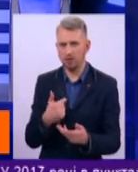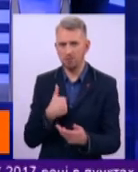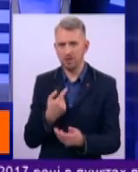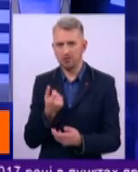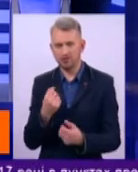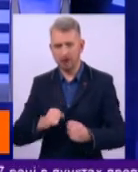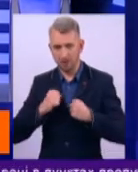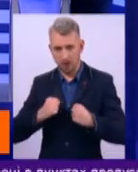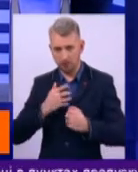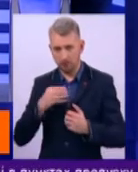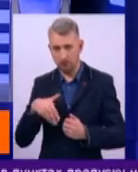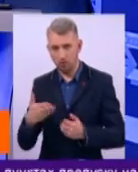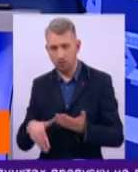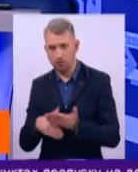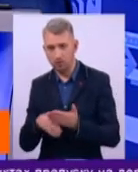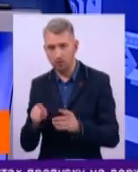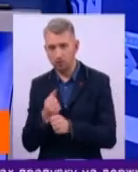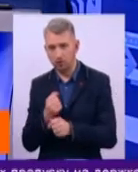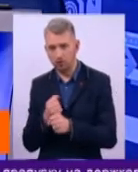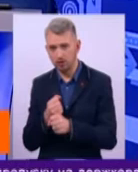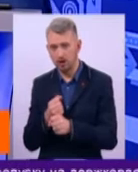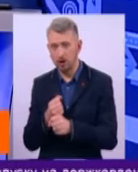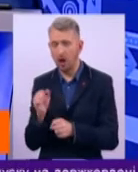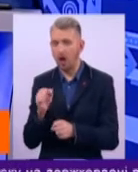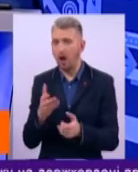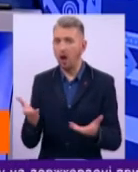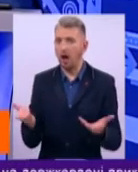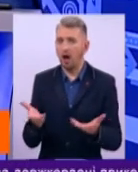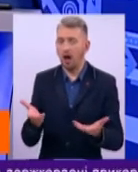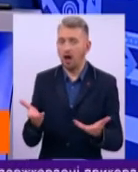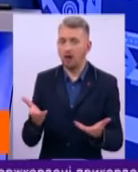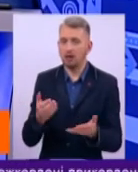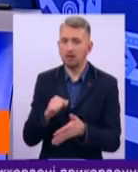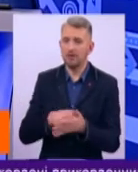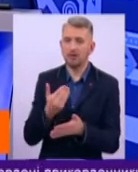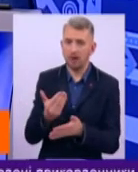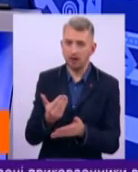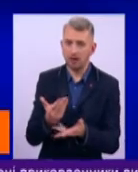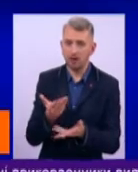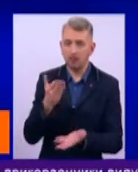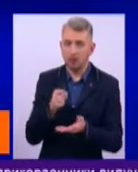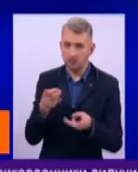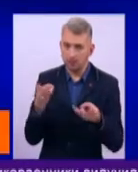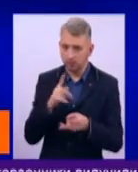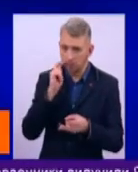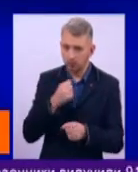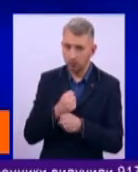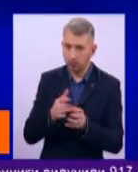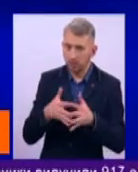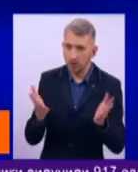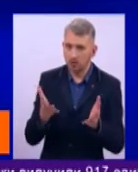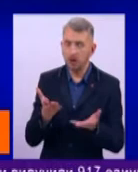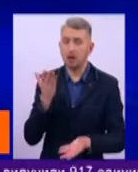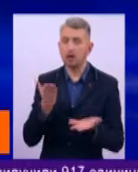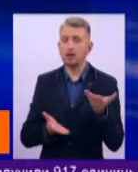намагаємося зі свого боку допомогти щось робити. А які від вас кроки? Можливо, їх варто було б Україні робити більше?